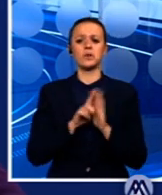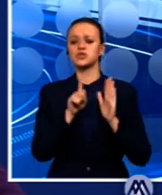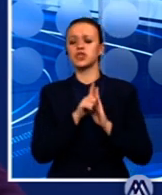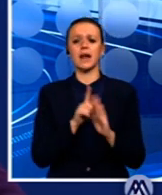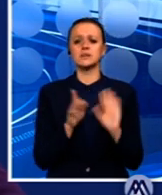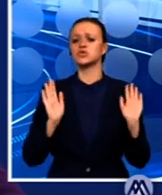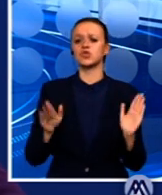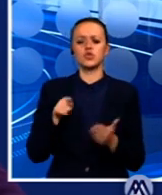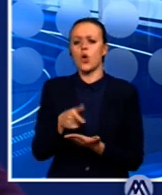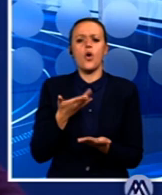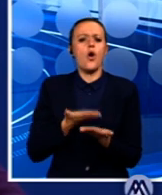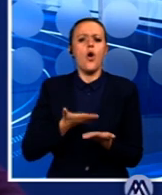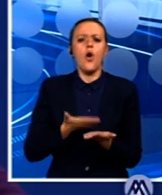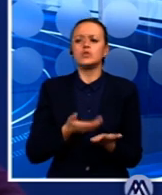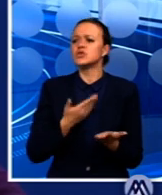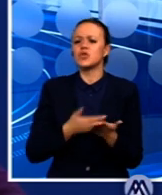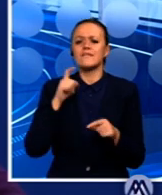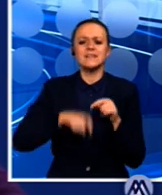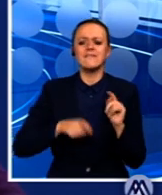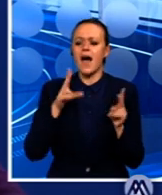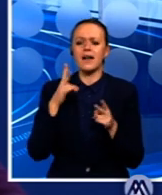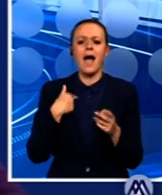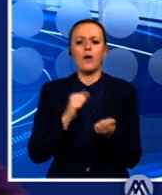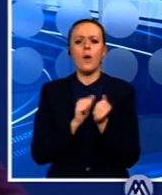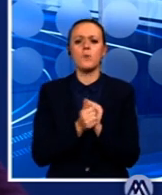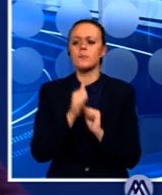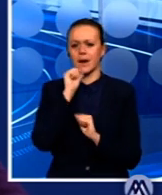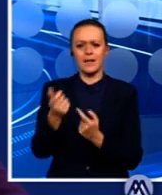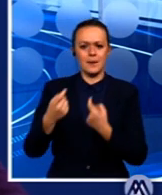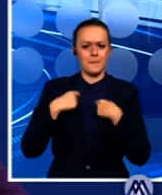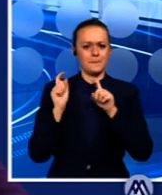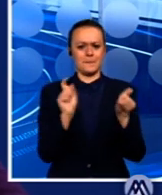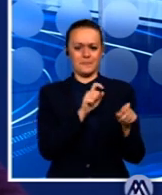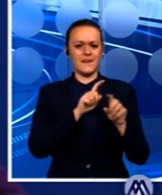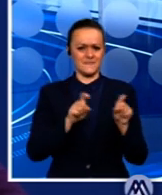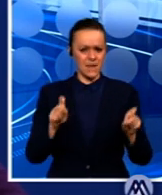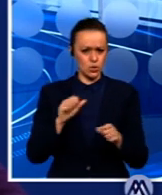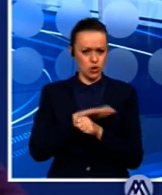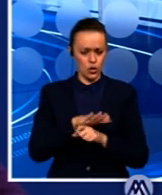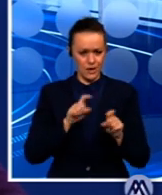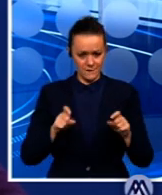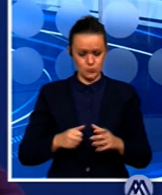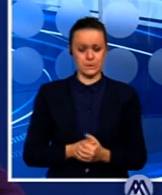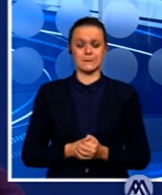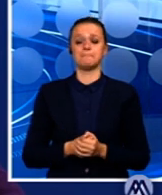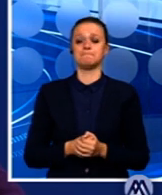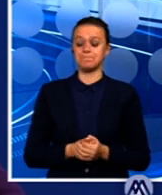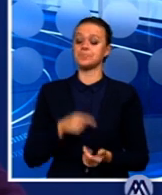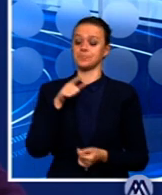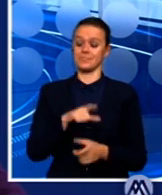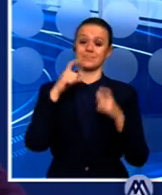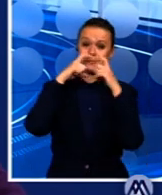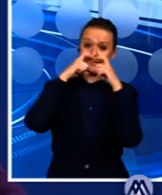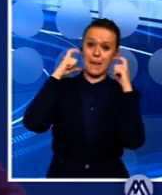jeste osnova borbe sa ovim virusom. Kada je u pitanju nošenje maski, ono je u